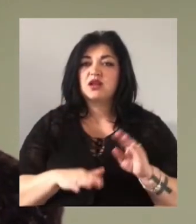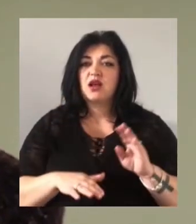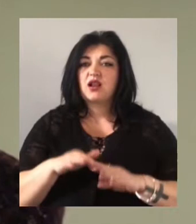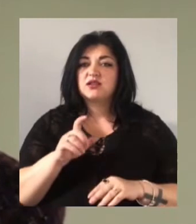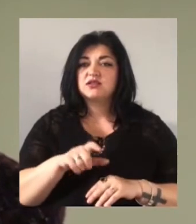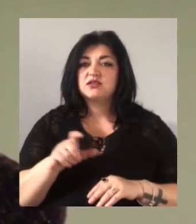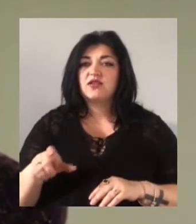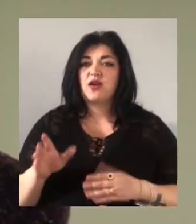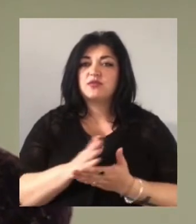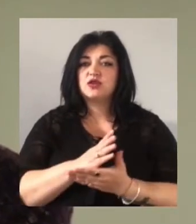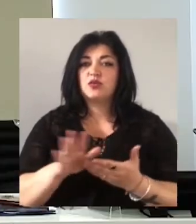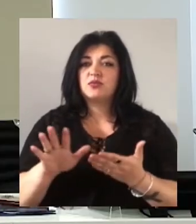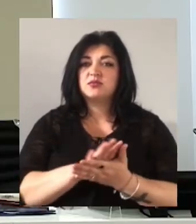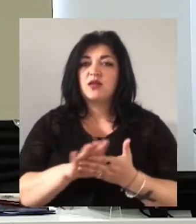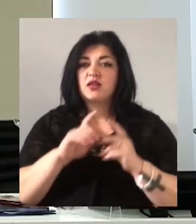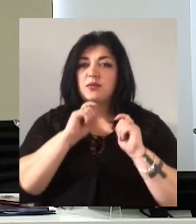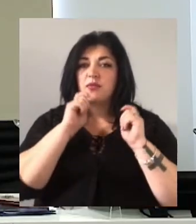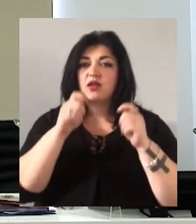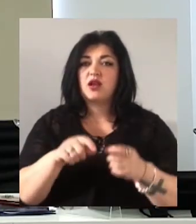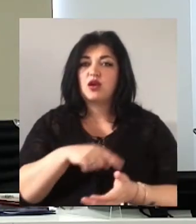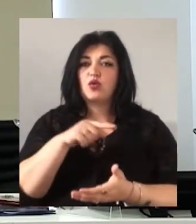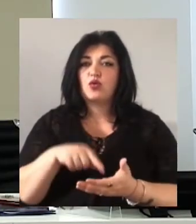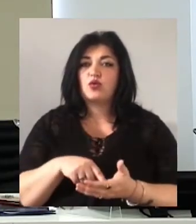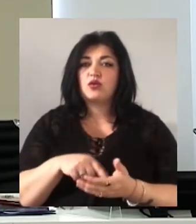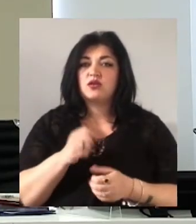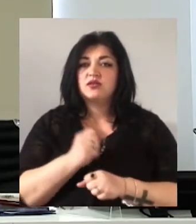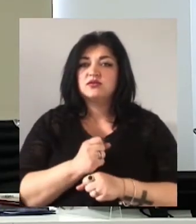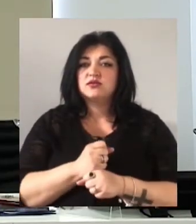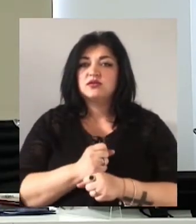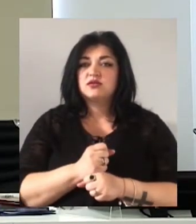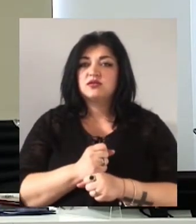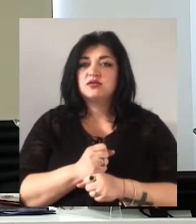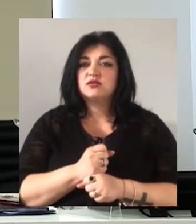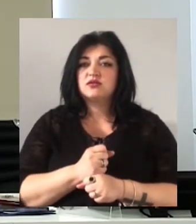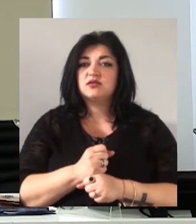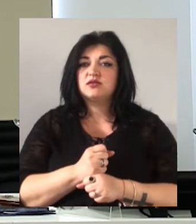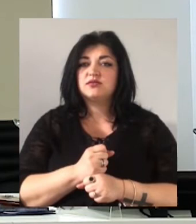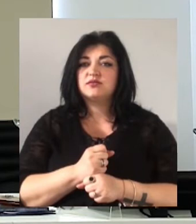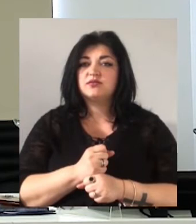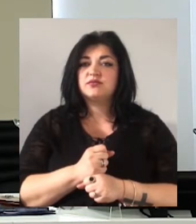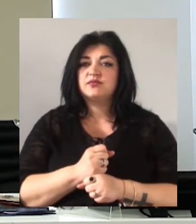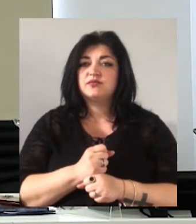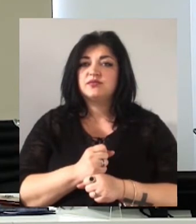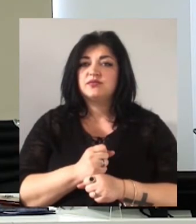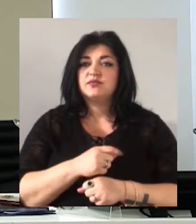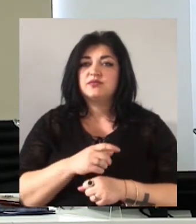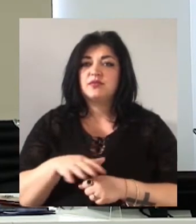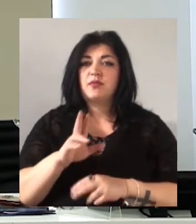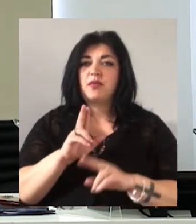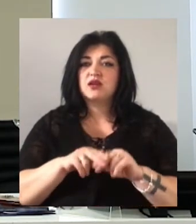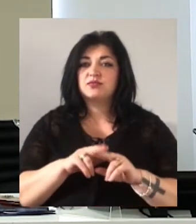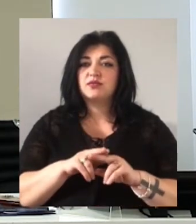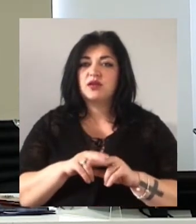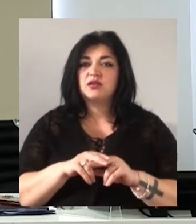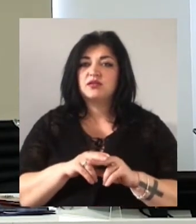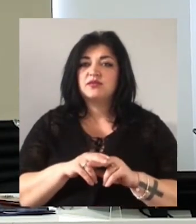бесплатно в подарок городу сделает Одессе паспорт вечерняя Одесса, мы это